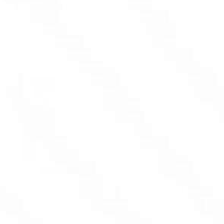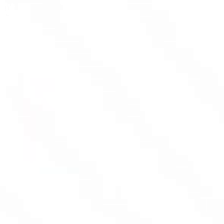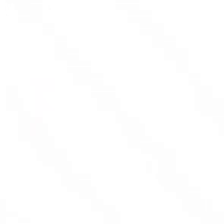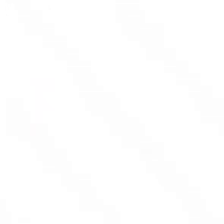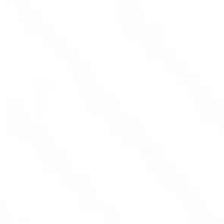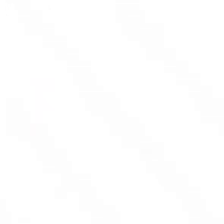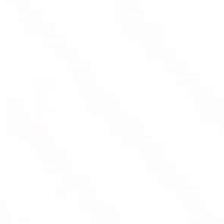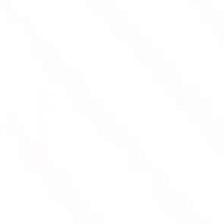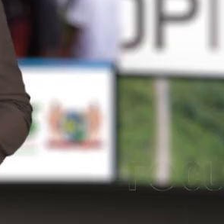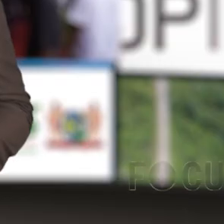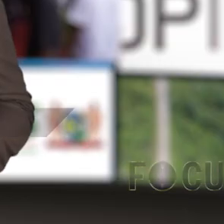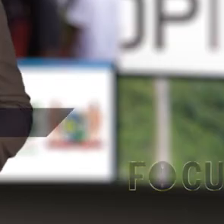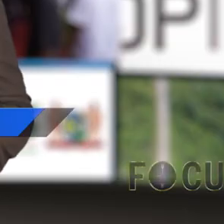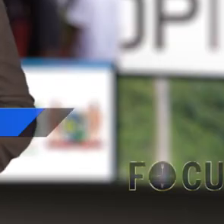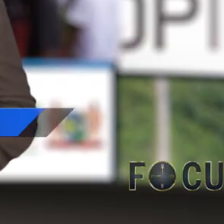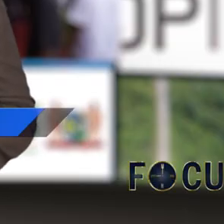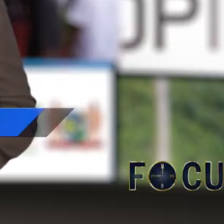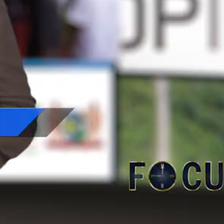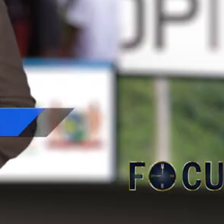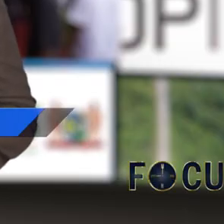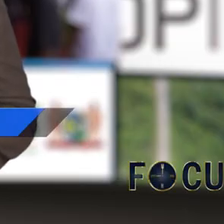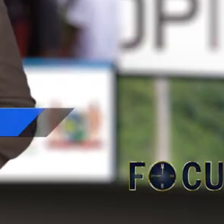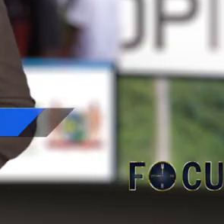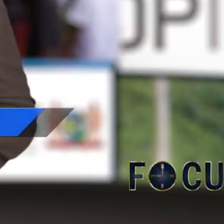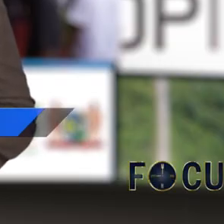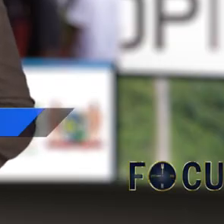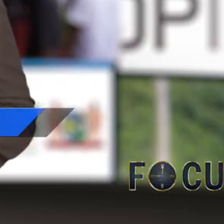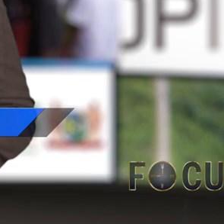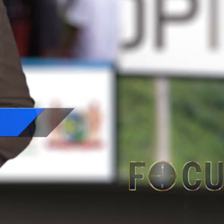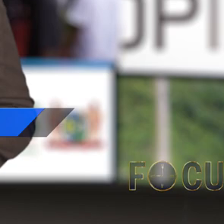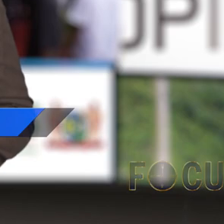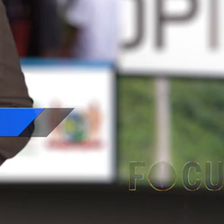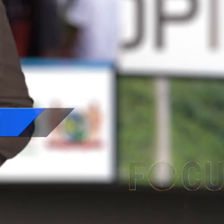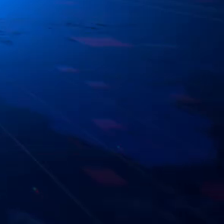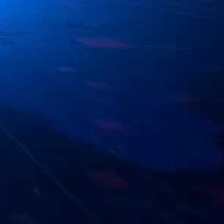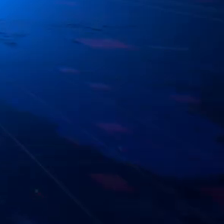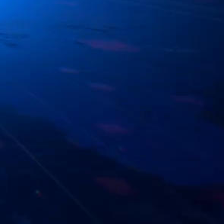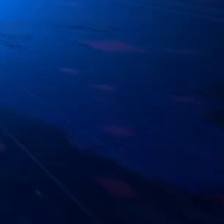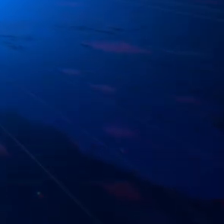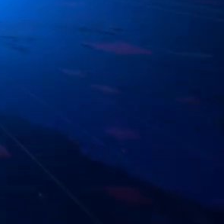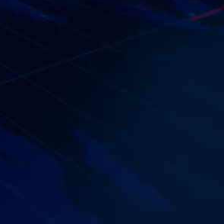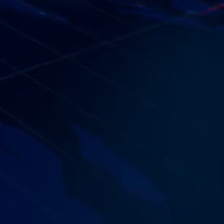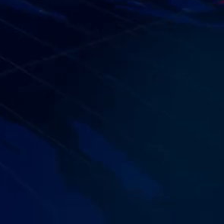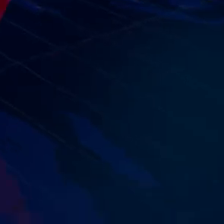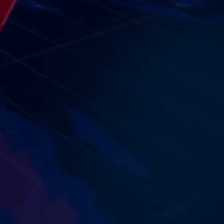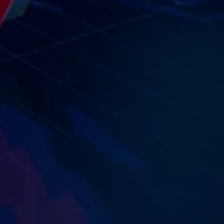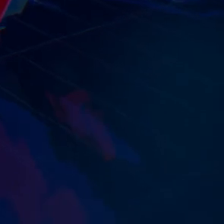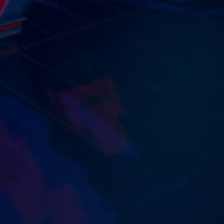En dat was Focus. Mag ik u bedanken voor uw aandacht? Goedenavond.